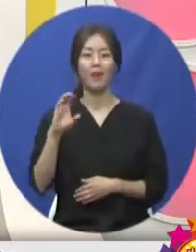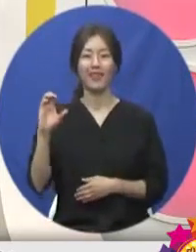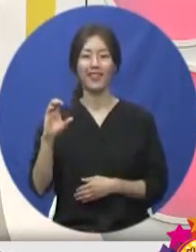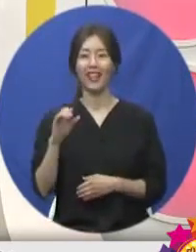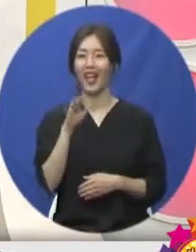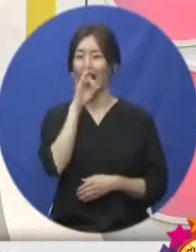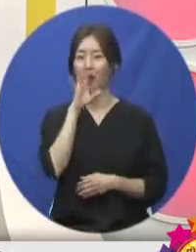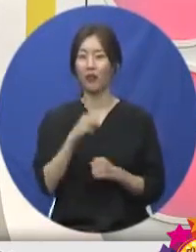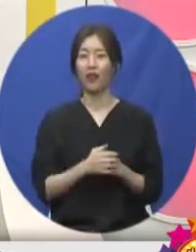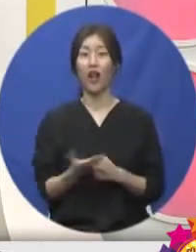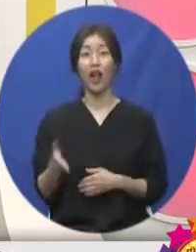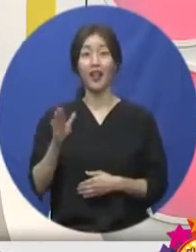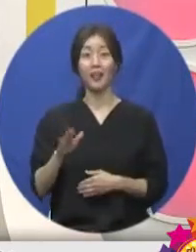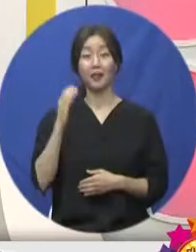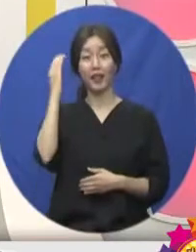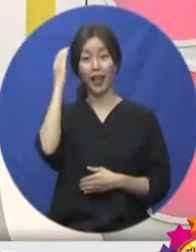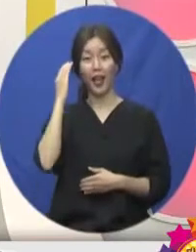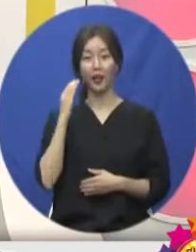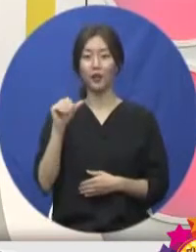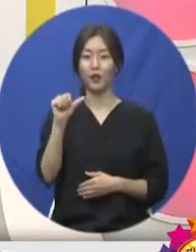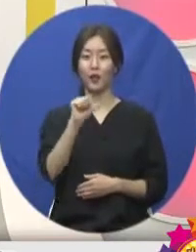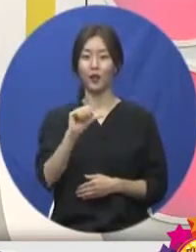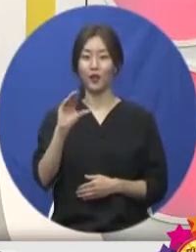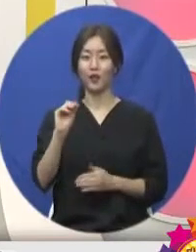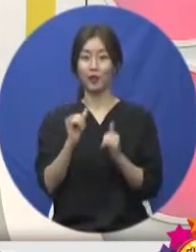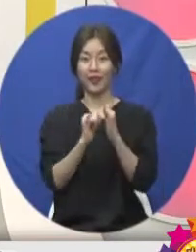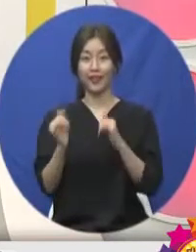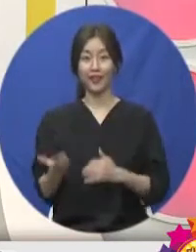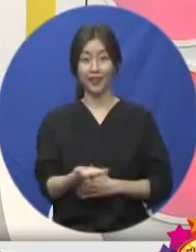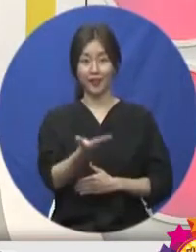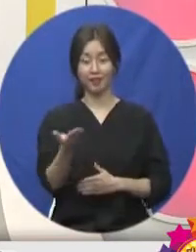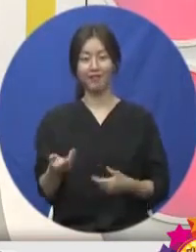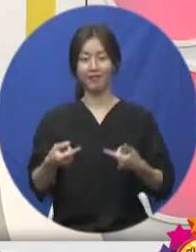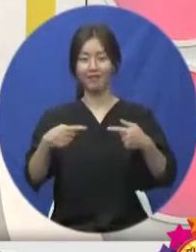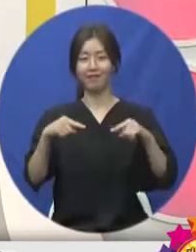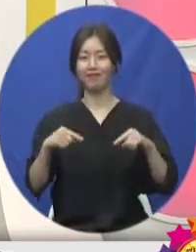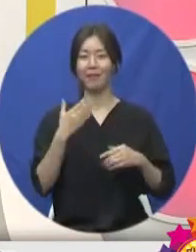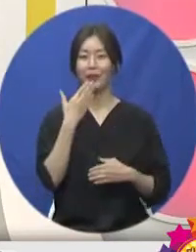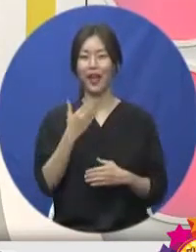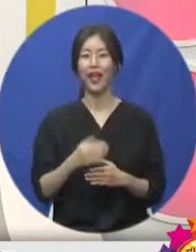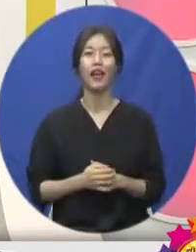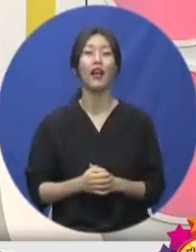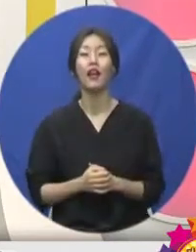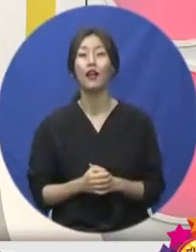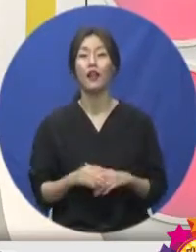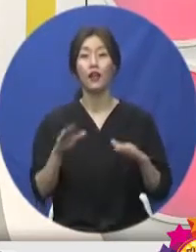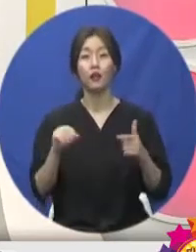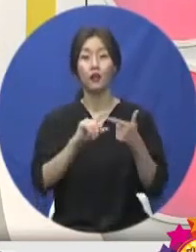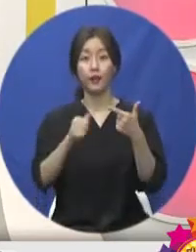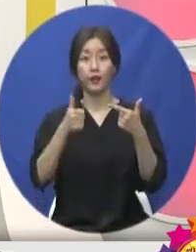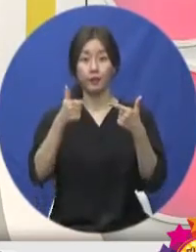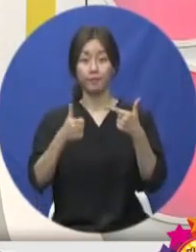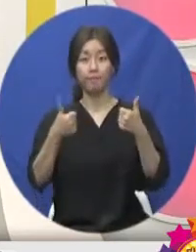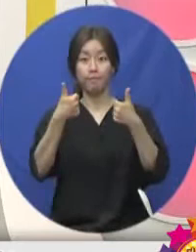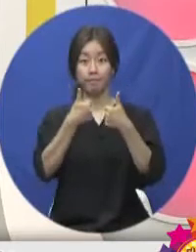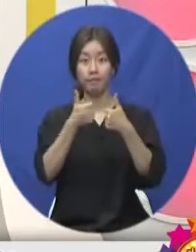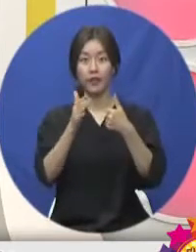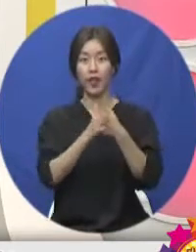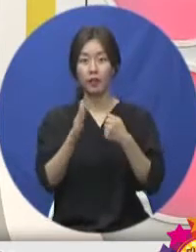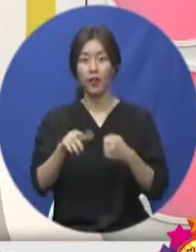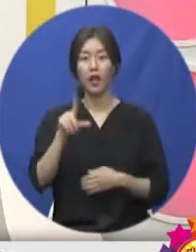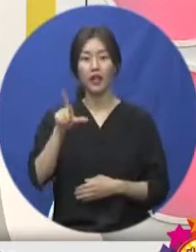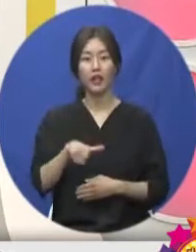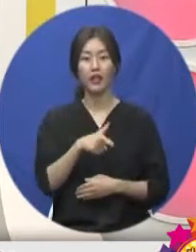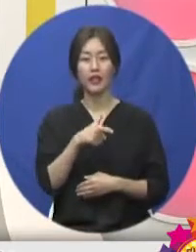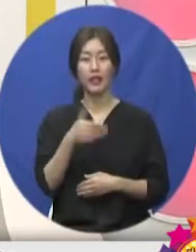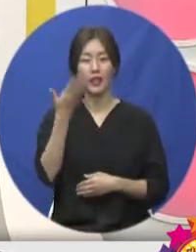되고 우리 대한민국 5천만 국민 네. 모두가 참여하실 수가 있습니다. 그렇습니다. 오늘은 네. 월말 결선이기 때문에 일일